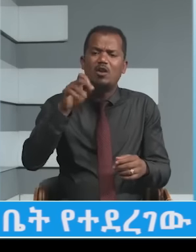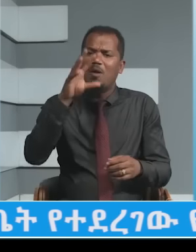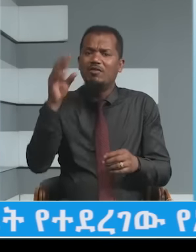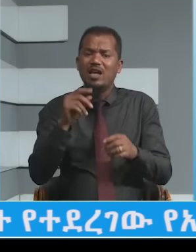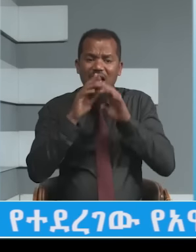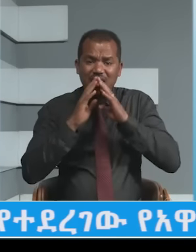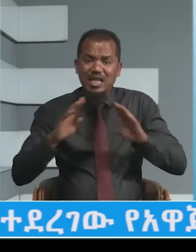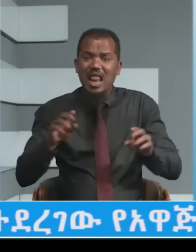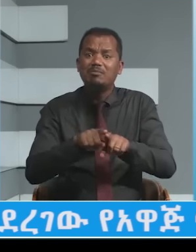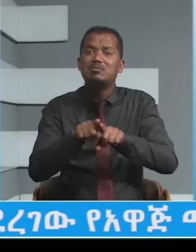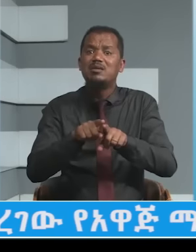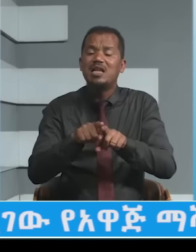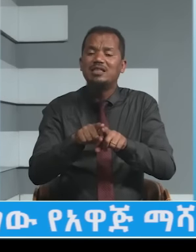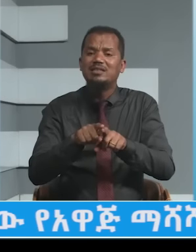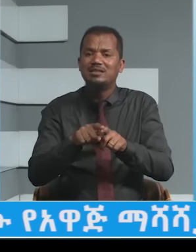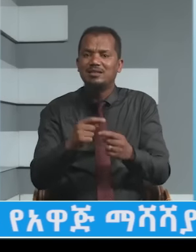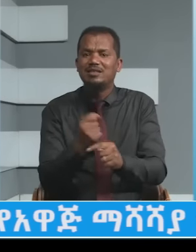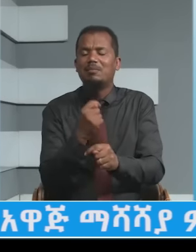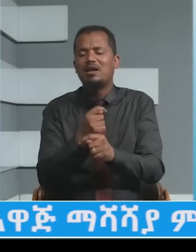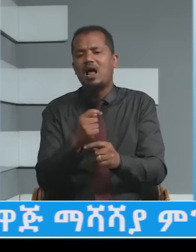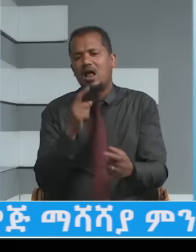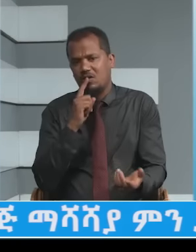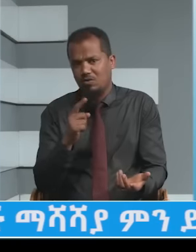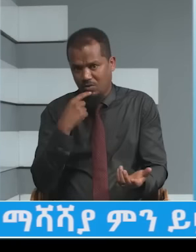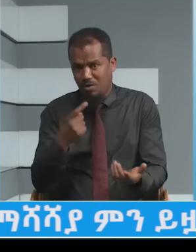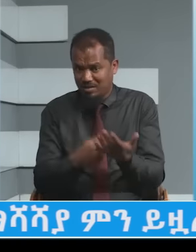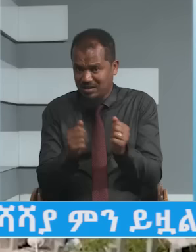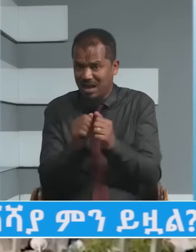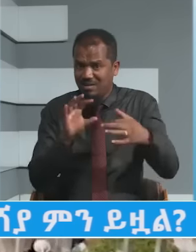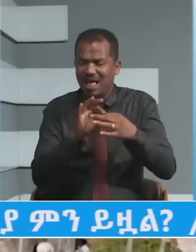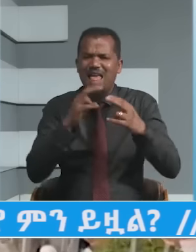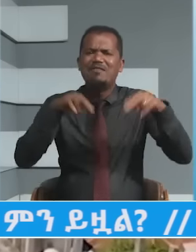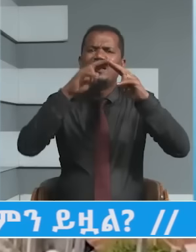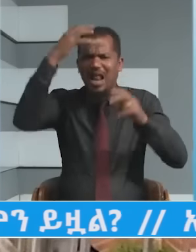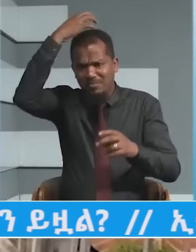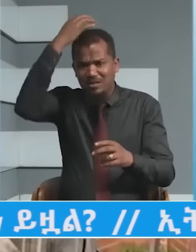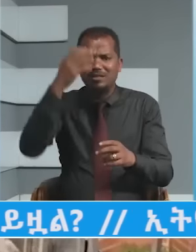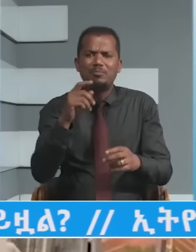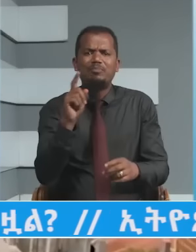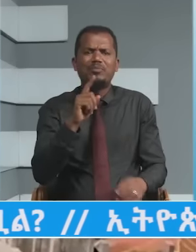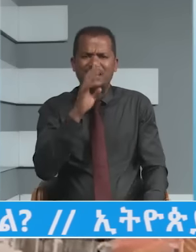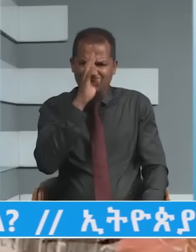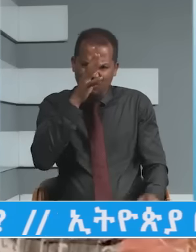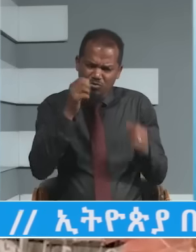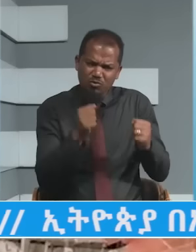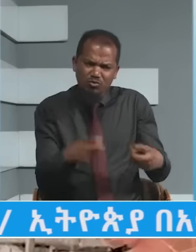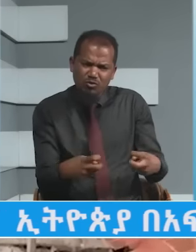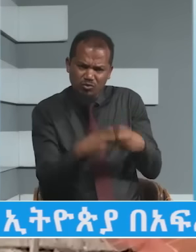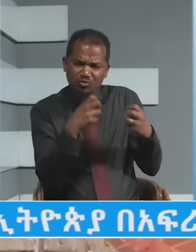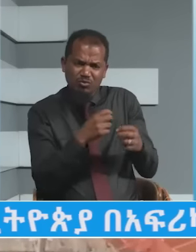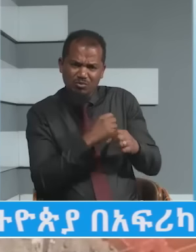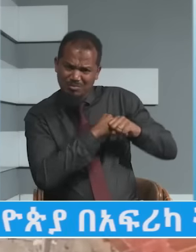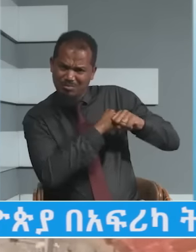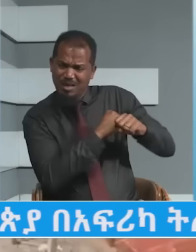የፕሪቶሪያው የሰላም ስምምነት ትግበራም አንድ አካል ነው ሲል ይደመጣል። ከዚህ ጋር በተገናኘም የፌዴራል መንግስት ሊፈጠሩ የሚችሉ